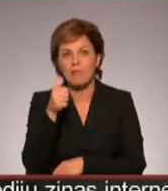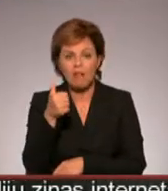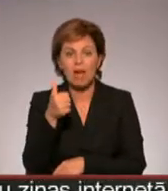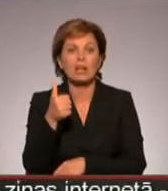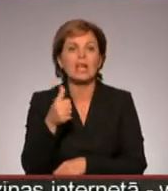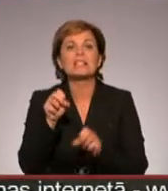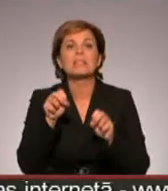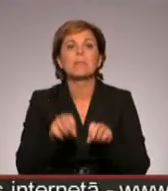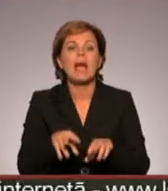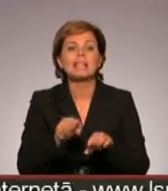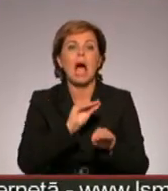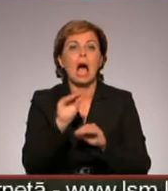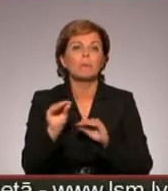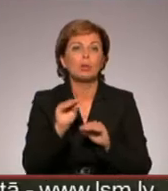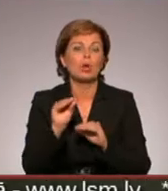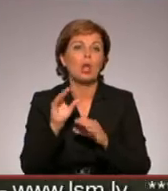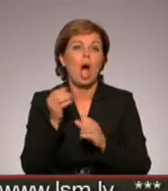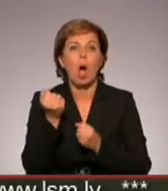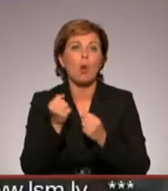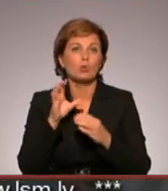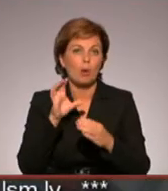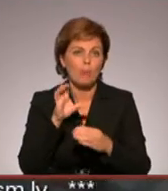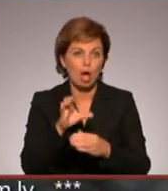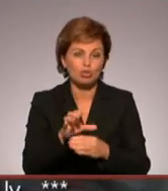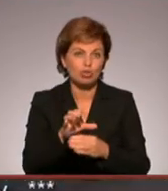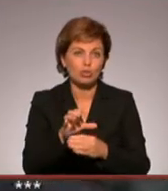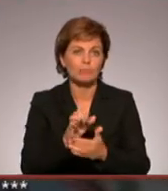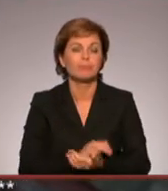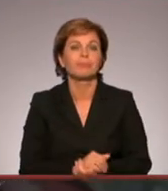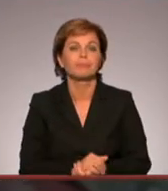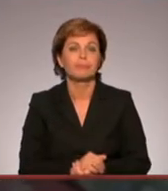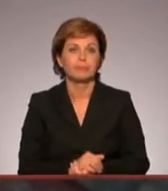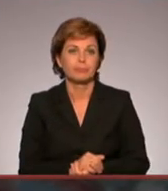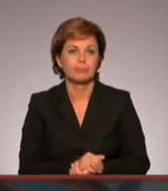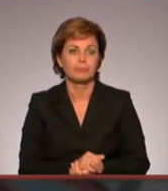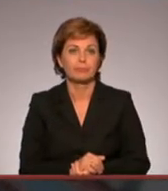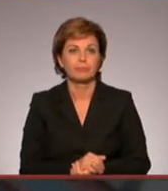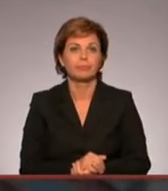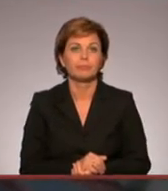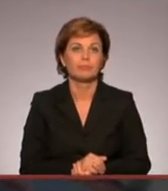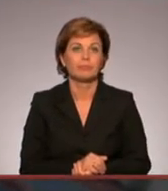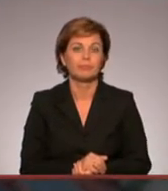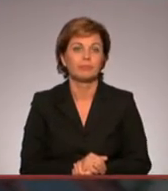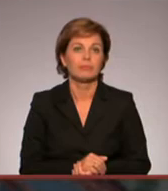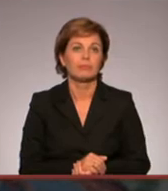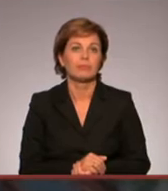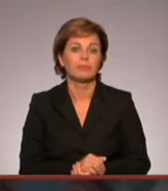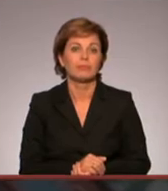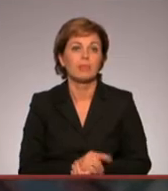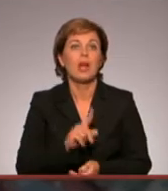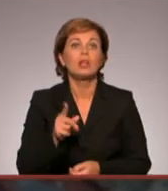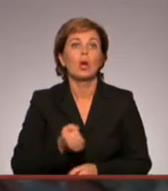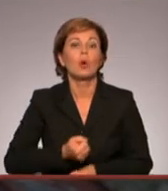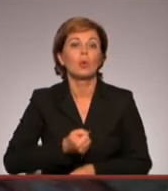īpaši rīkotajā automašīnā dikti diktiīt ir ko var darīt grūtākais ir